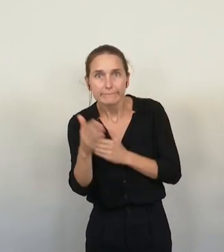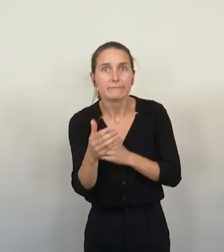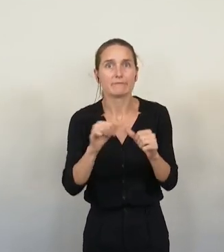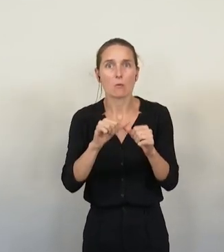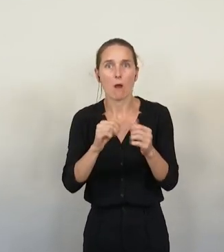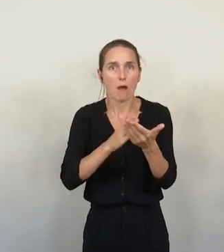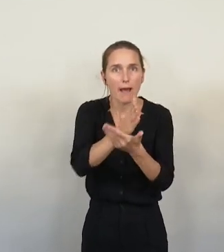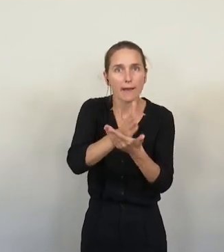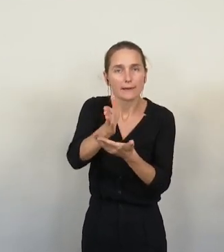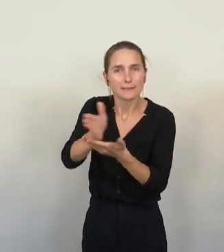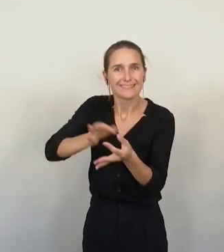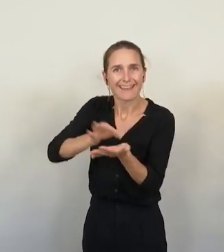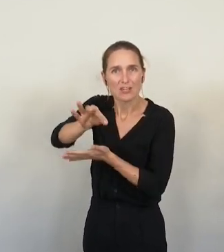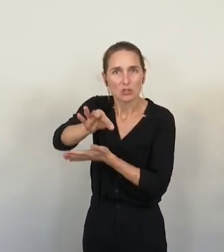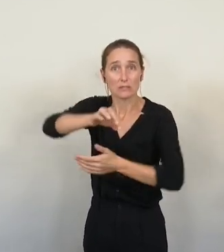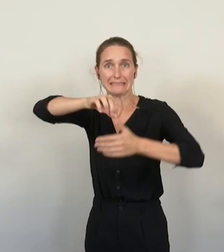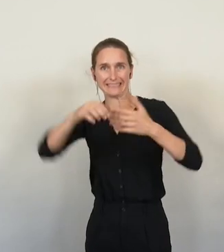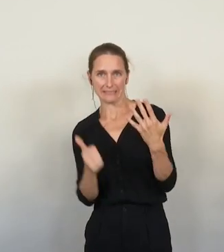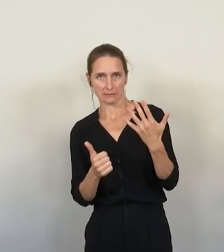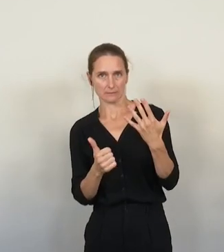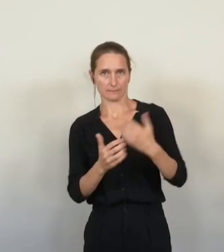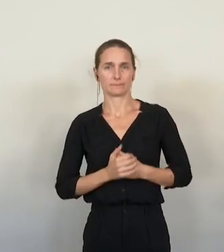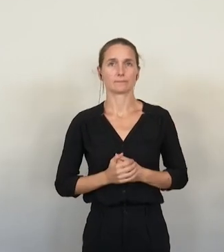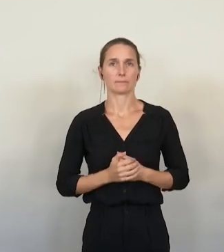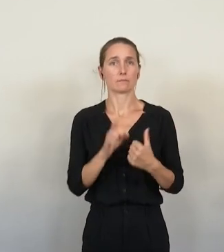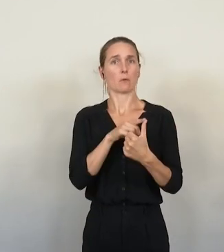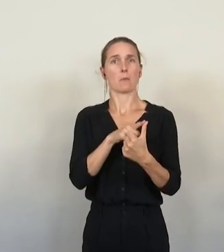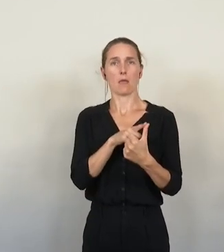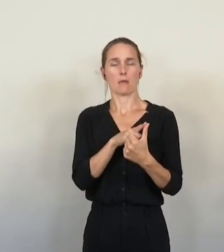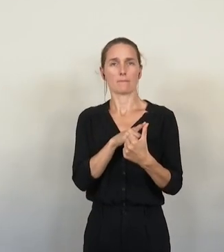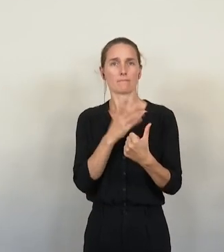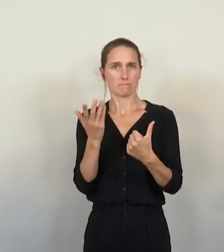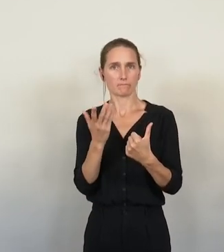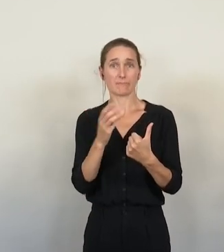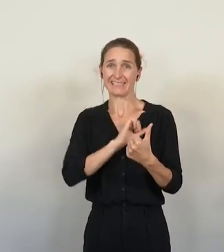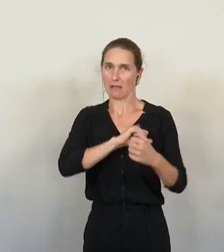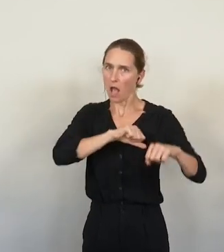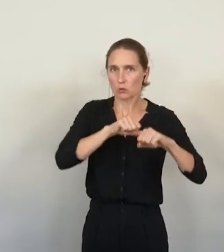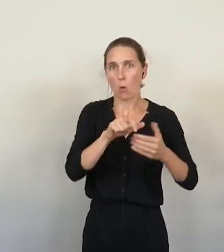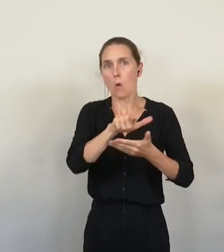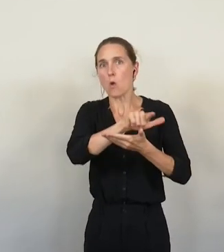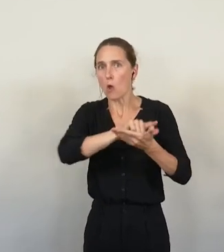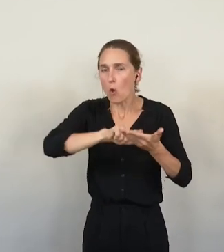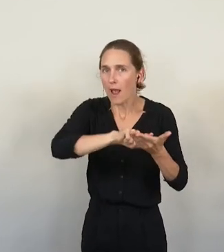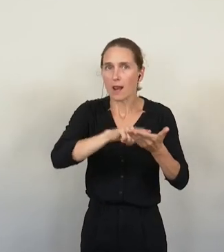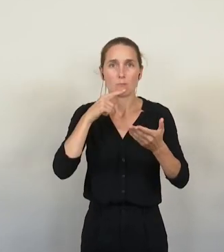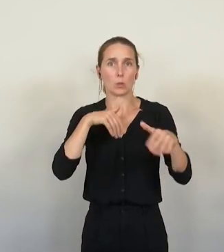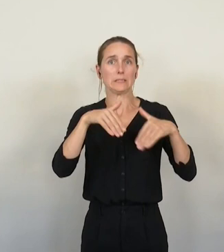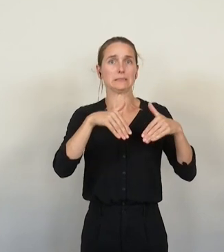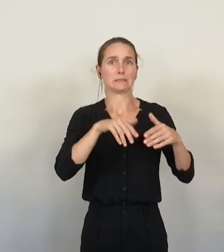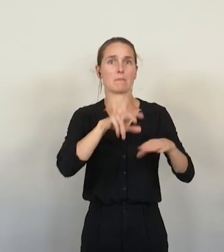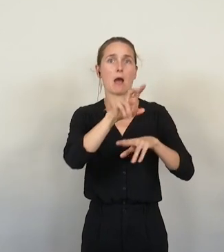d'action six axes structure notre stratégie le premier agir en local pour un système agroalimentaire